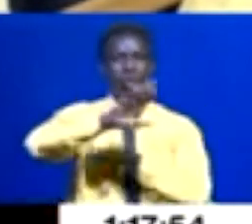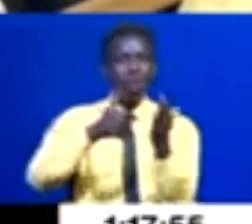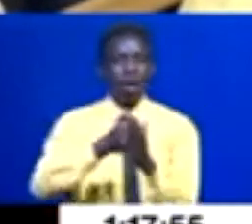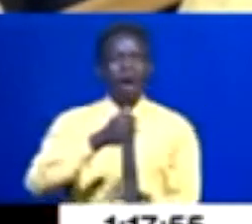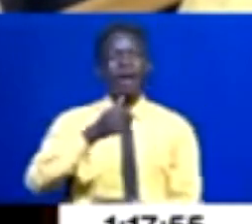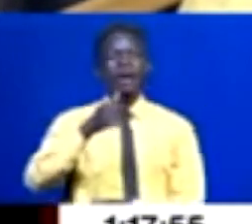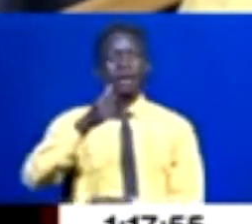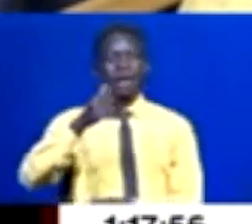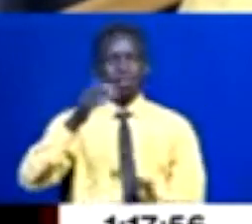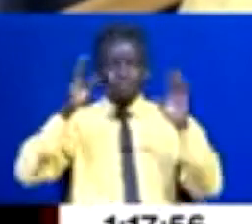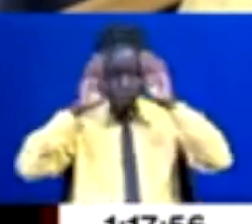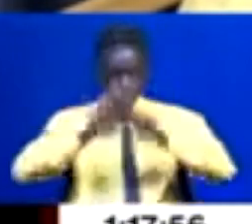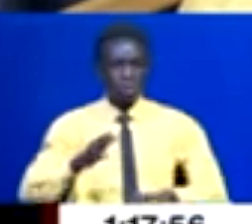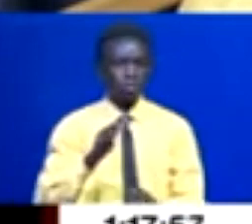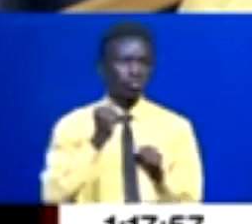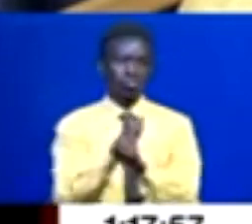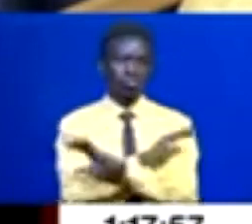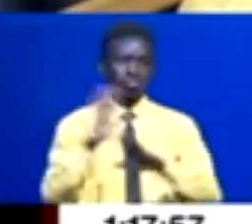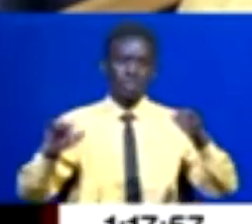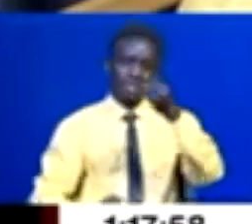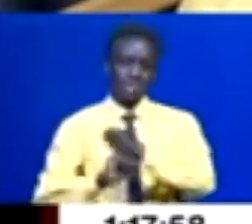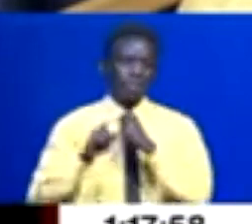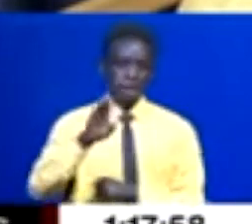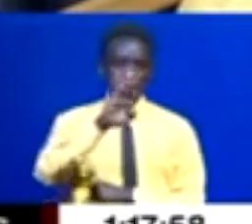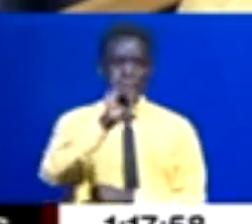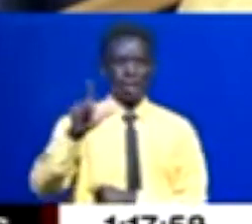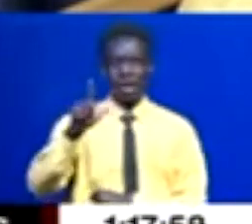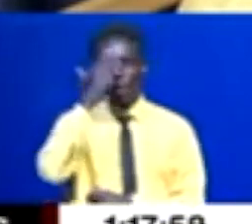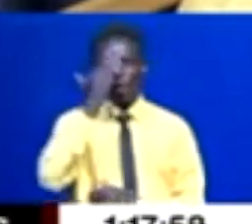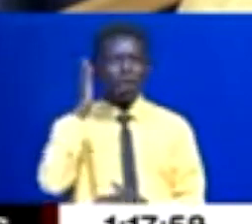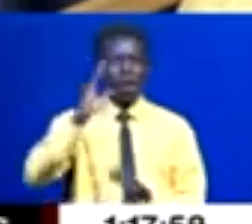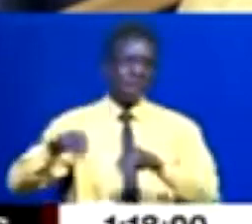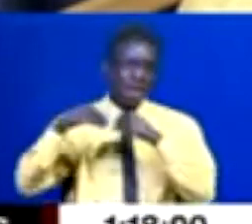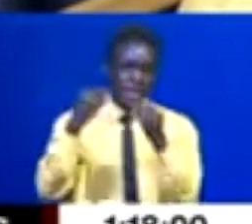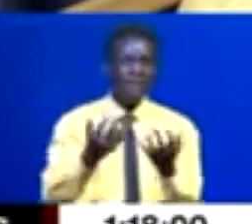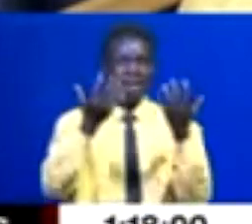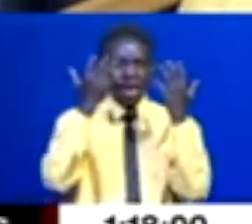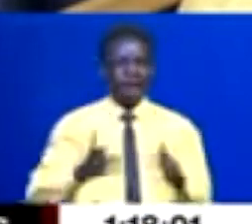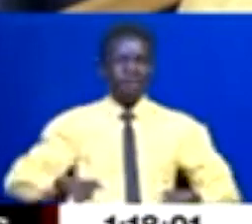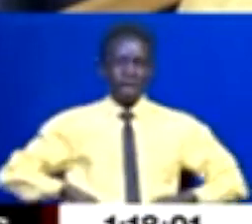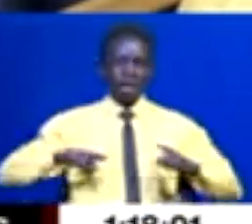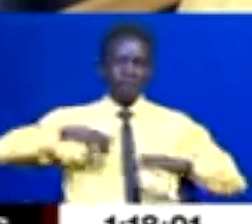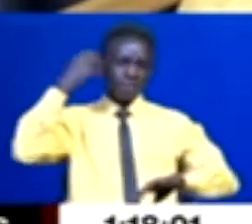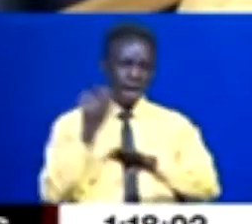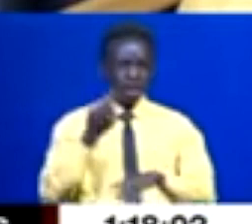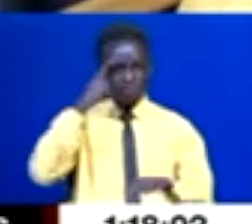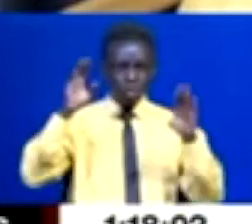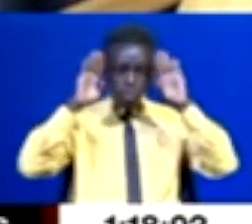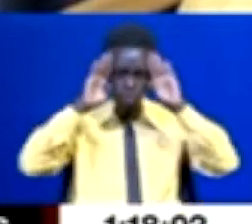hii, kwa sababu italeta madhara makubwa ya maisha magumu kwa Waislamu na ambao si Waislamu kote nchini